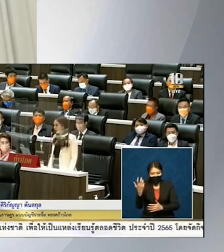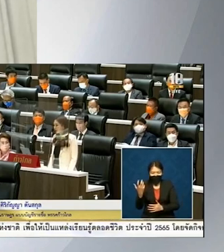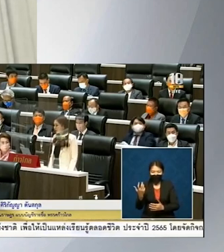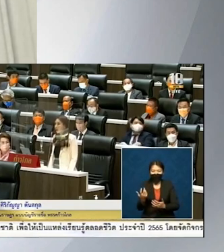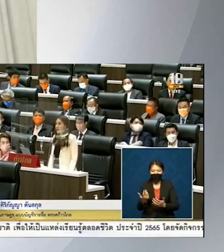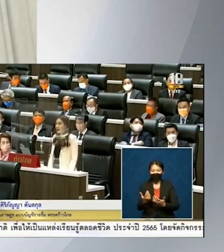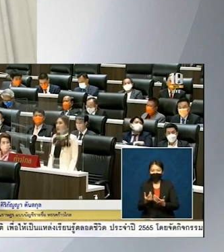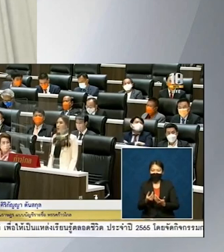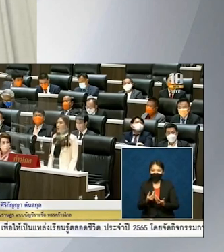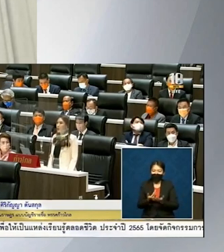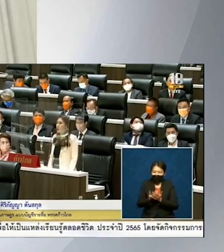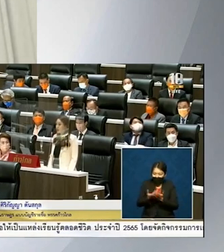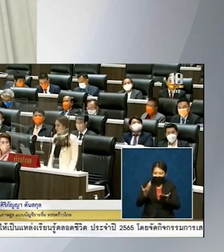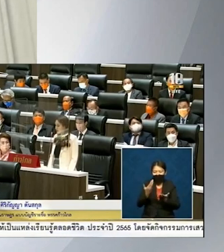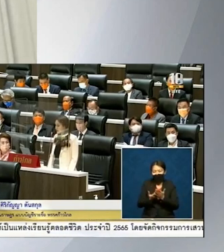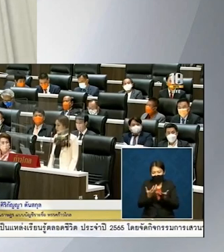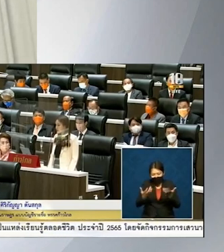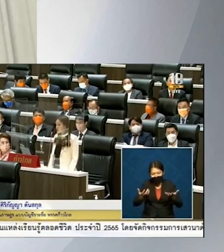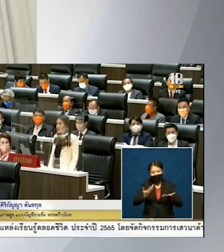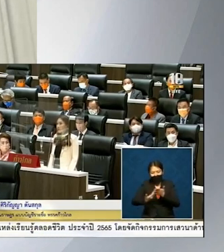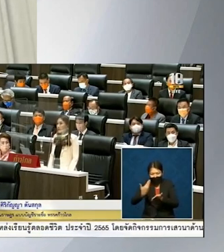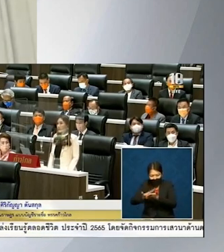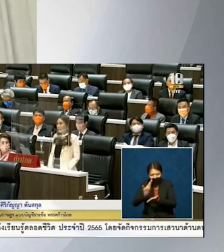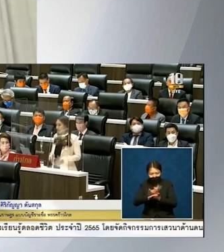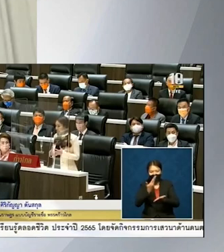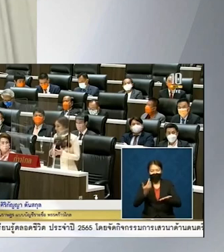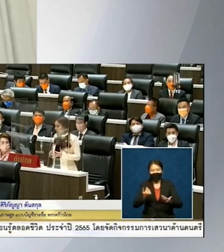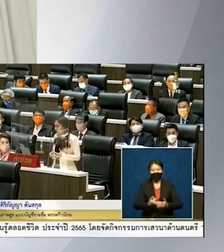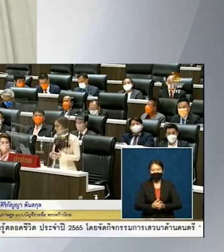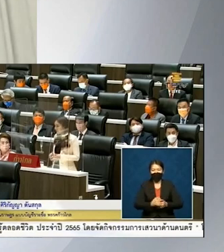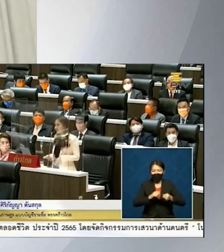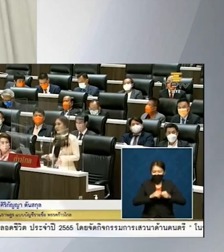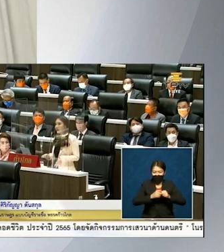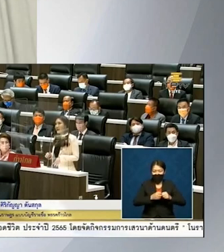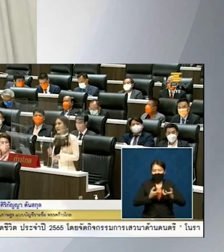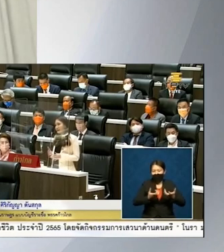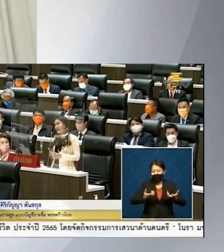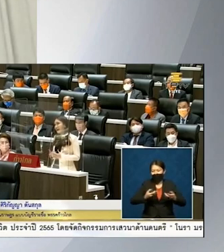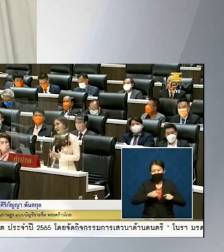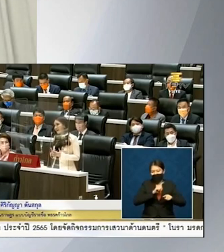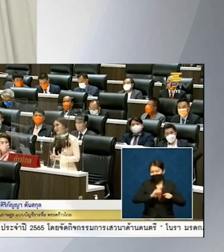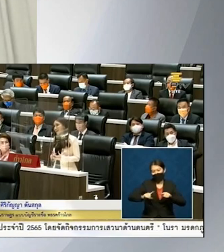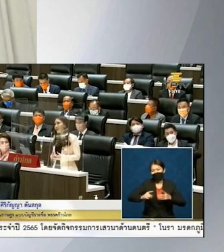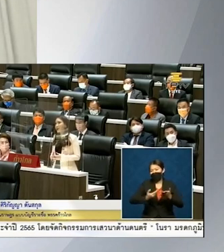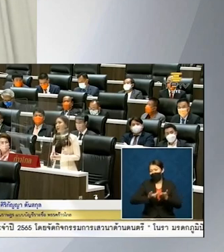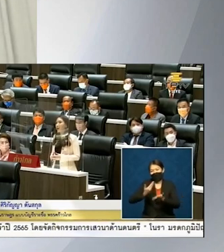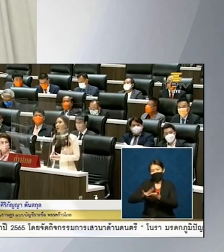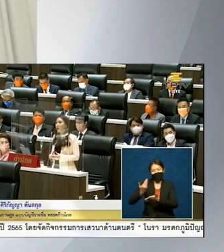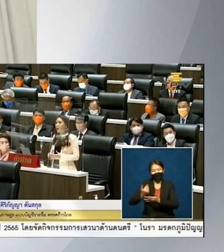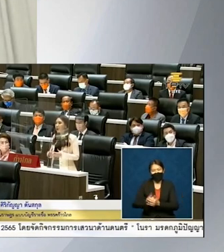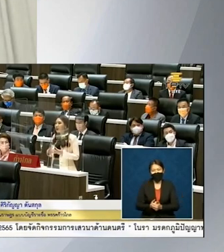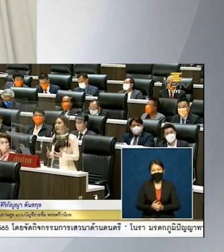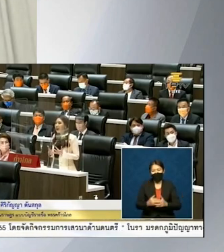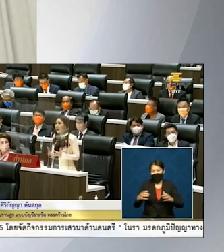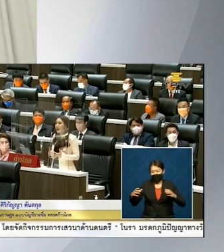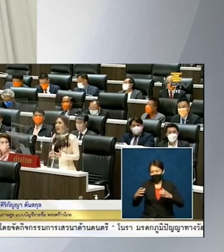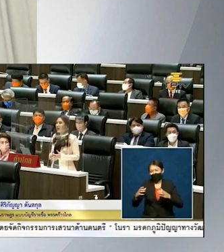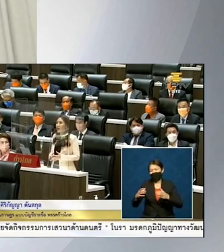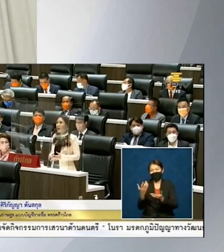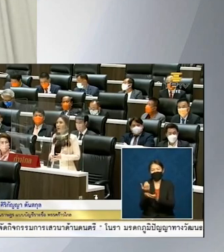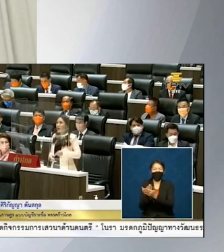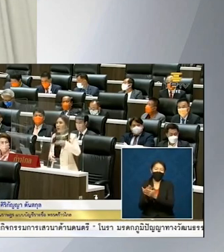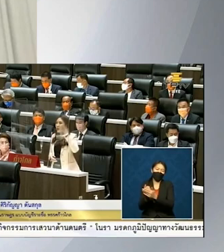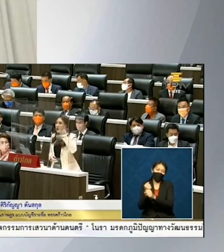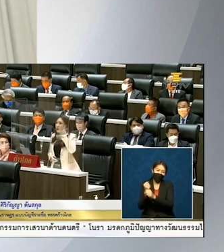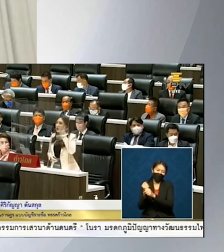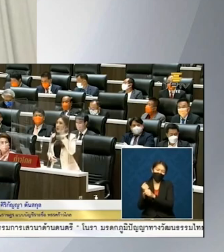าก่อนนะคะรวมถึงเรียบเรียงการเล่าเรื่องด้วยนะคะให้มันมีความเชื่อมโยงต่อร้อยกันนะค